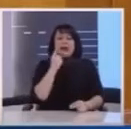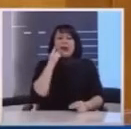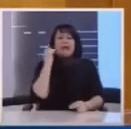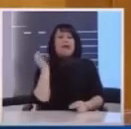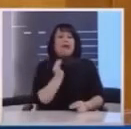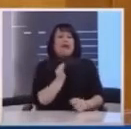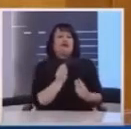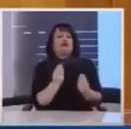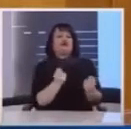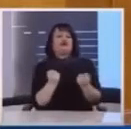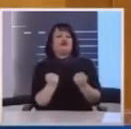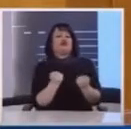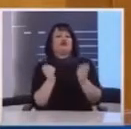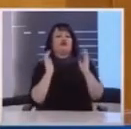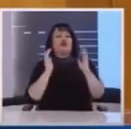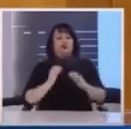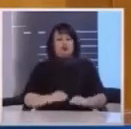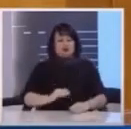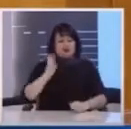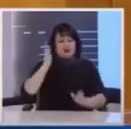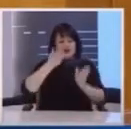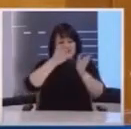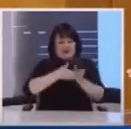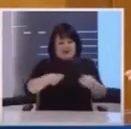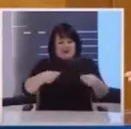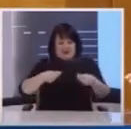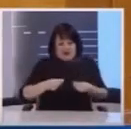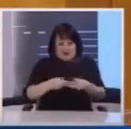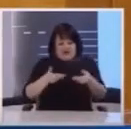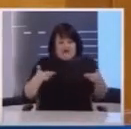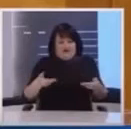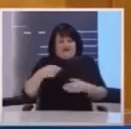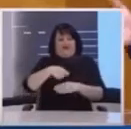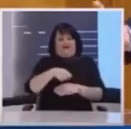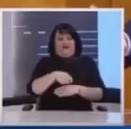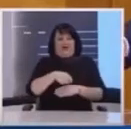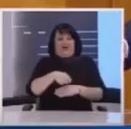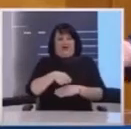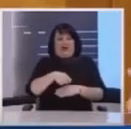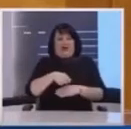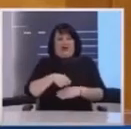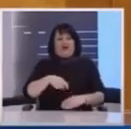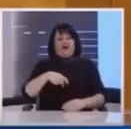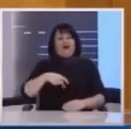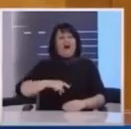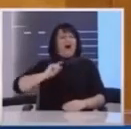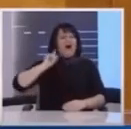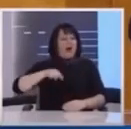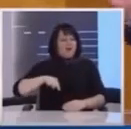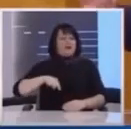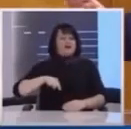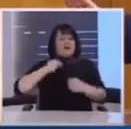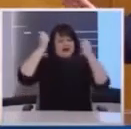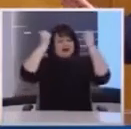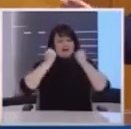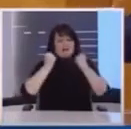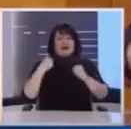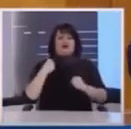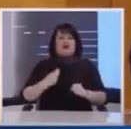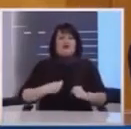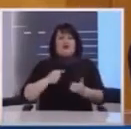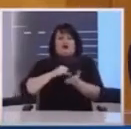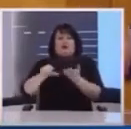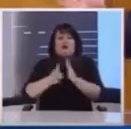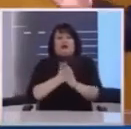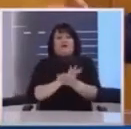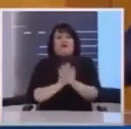Λένε, έχουν μια δικογραφία. Η απιστία, που είναι το δημοτικό αδίκημα, η βλάβη του δημοσίου, έχει παραγραφεί